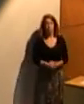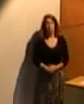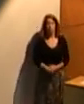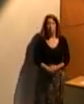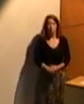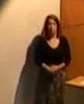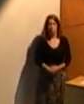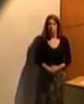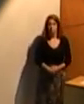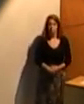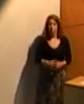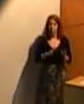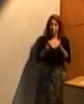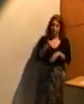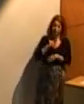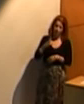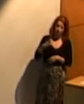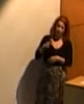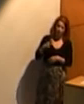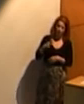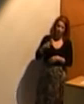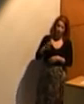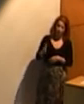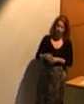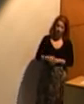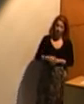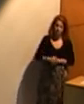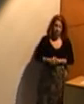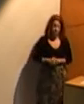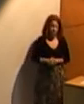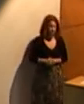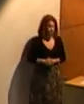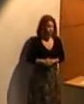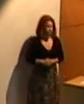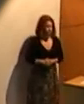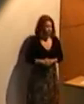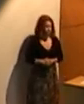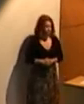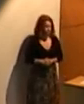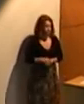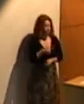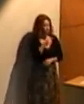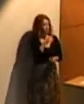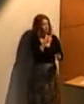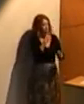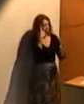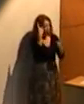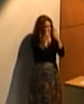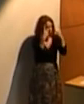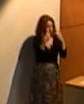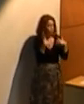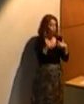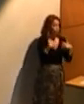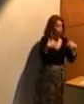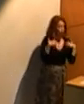madame alors vous qui êtes à la à la frontière entre le l'éthique est là et la science